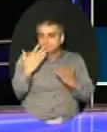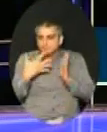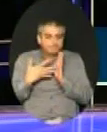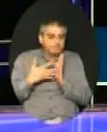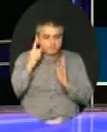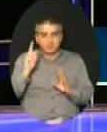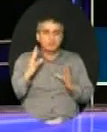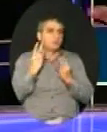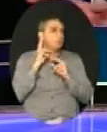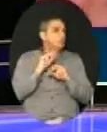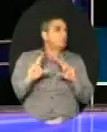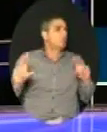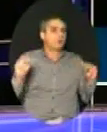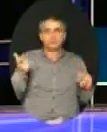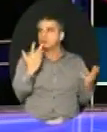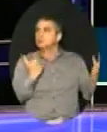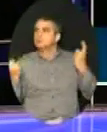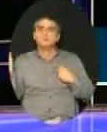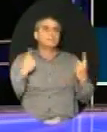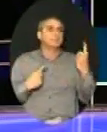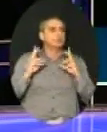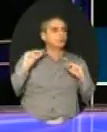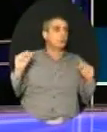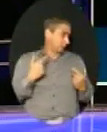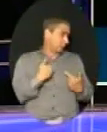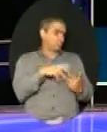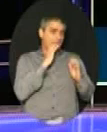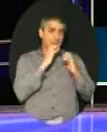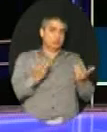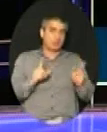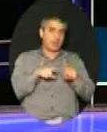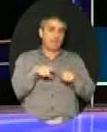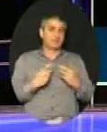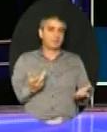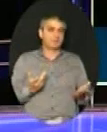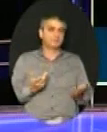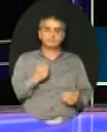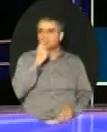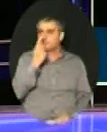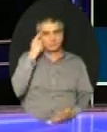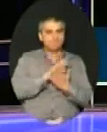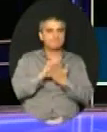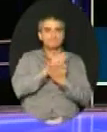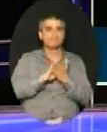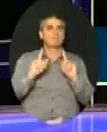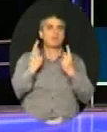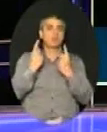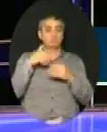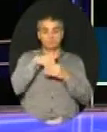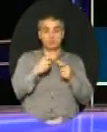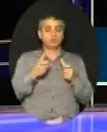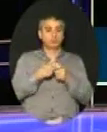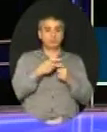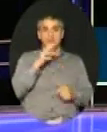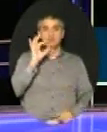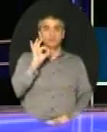הוא לא יודע, יש המון שמועות, הוא ניזון מכל מיני שמועות. הוא ניזון מאיתנו. לפעמים מאיתנו גם, לאריה דרי אין מושג מה קורה, לחבר'ה בשס